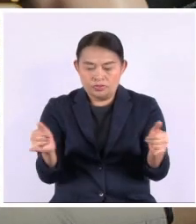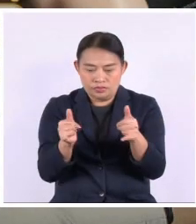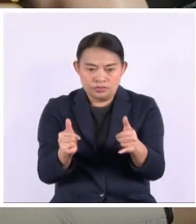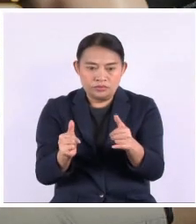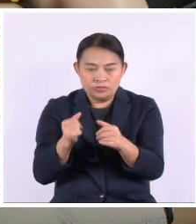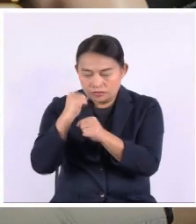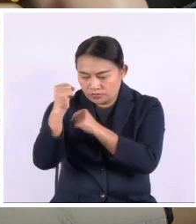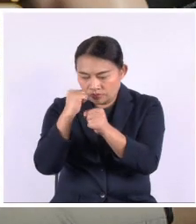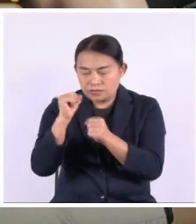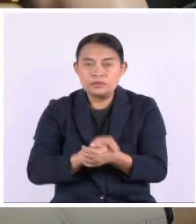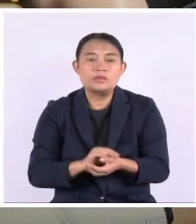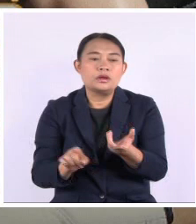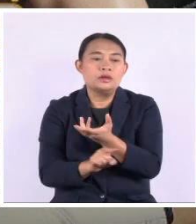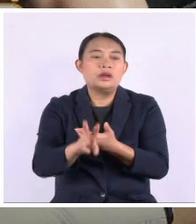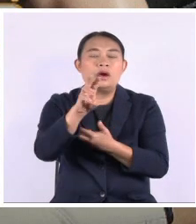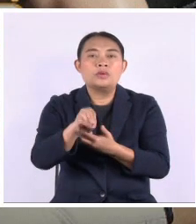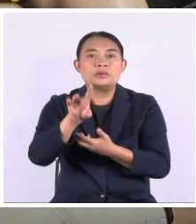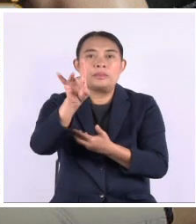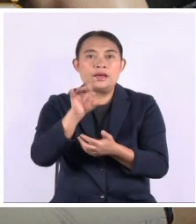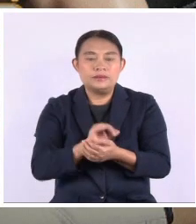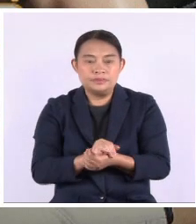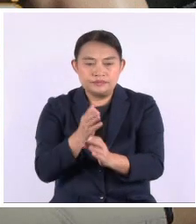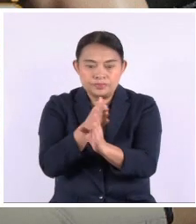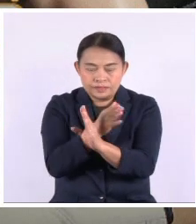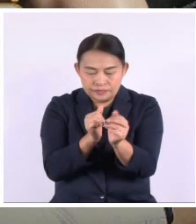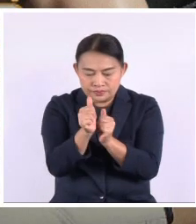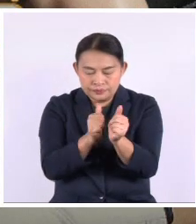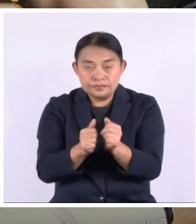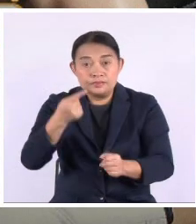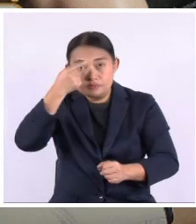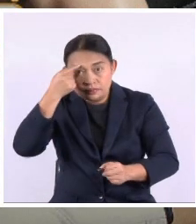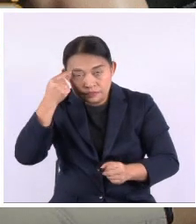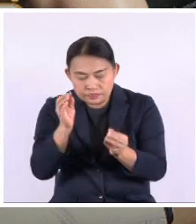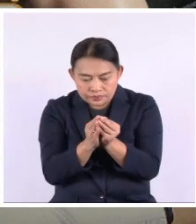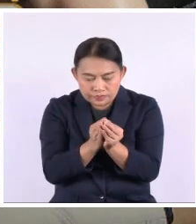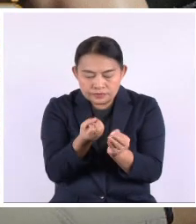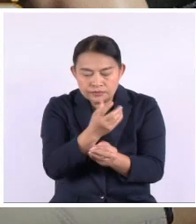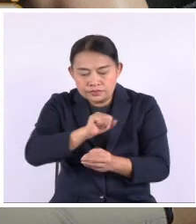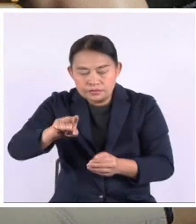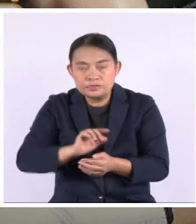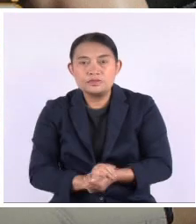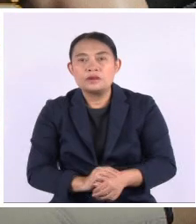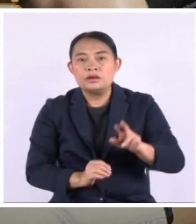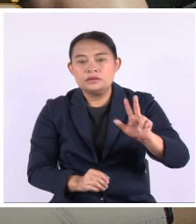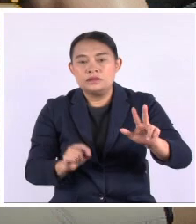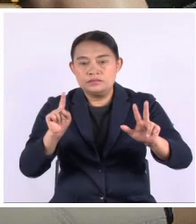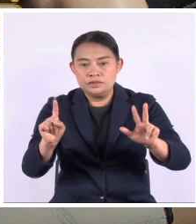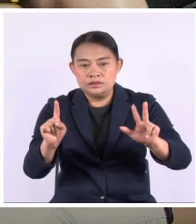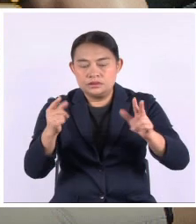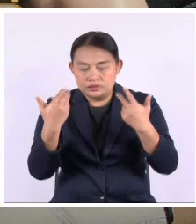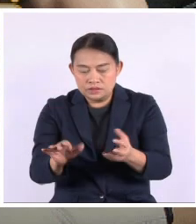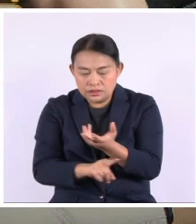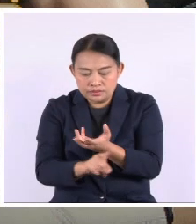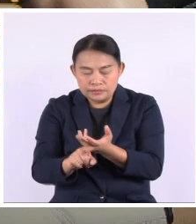เกิน 68กิโลกรัมครับก่อนการแข่งขันเนี่ยเป็นทางทีมดำคะแนะนำอยู่สามตนหนึ่งด้วยกันมีการชั่งน้ำหนัก